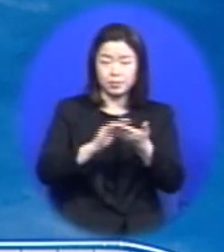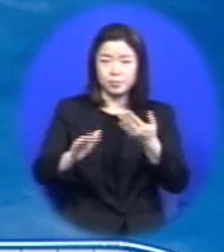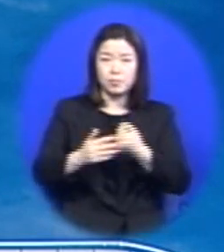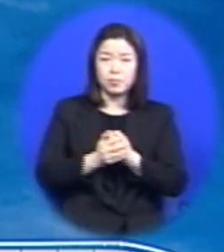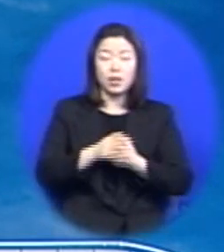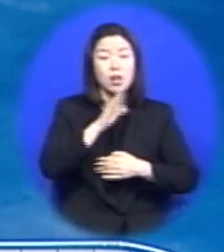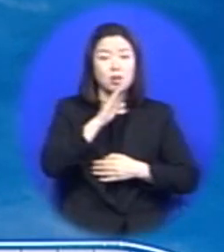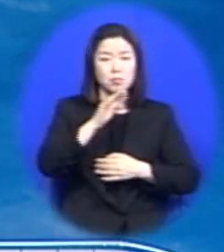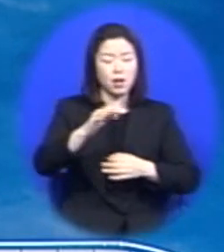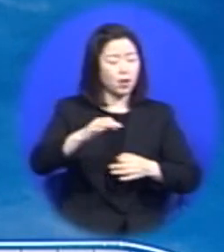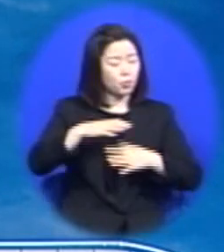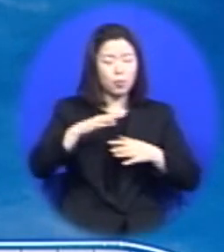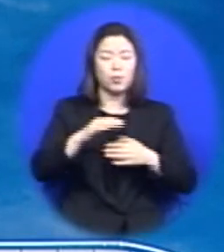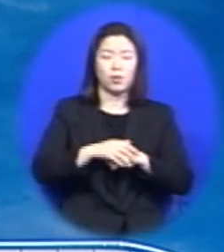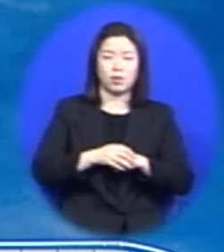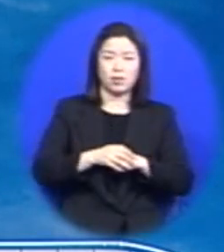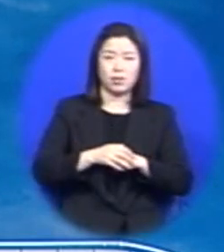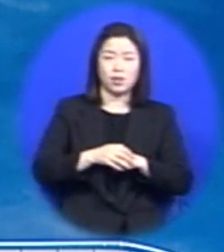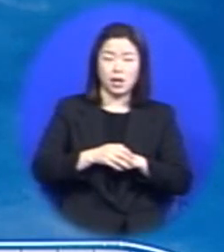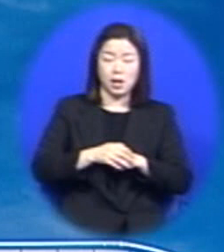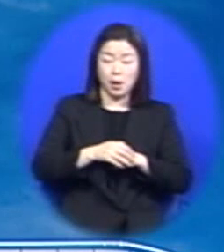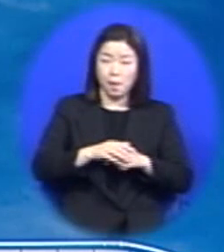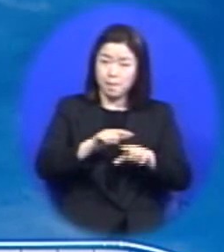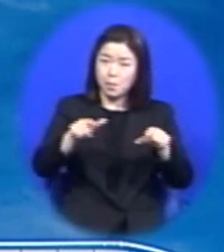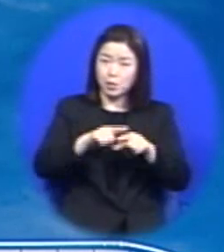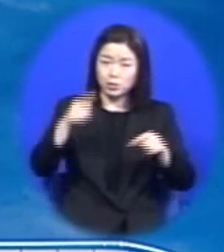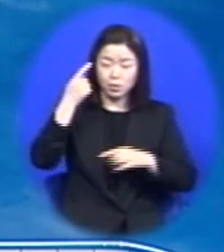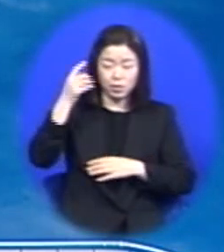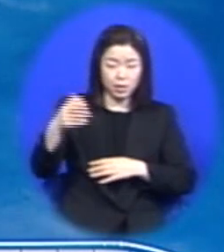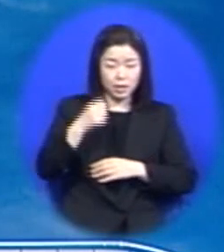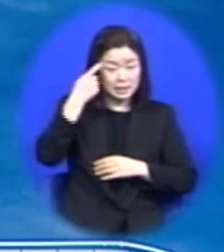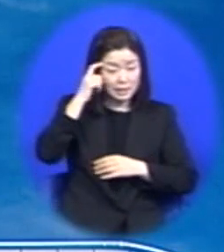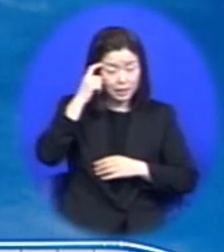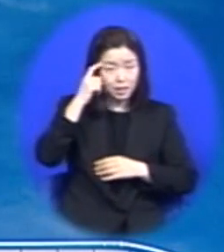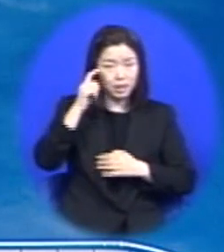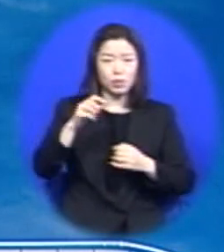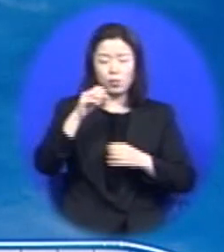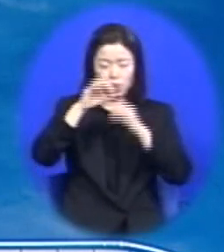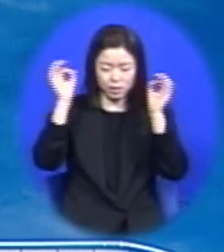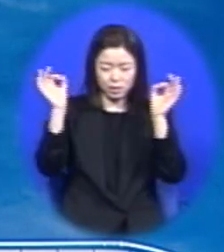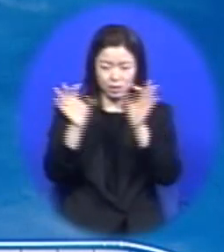정말 놀랍더라고요. 평소 가지고 있던 생각이 완전히 깨졌어요.